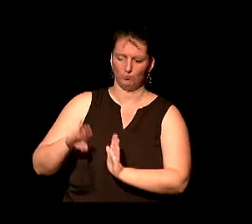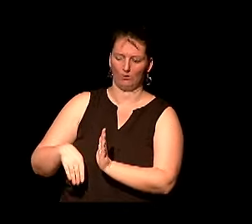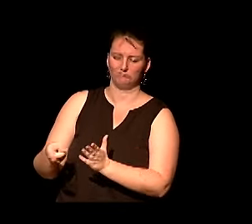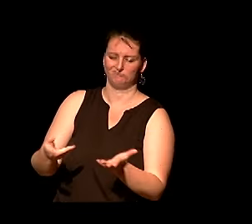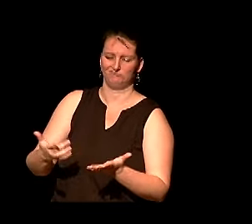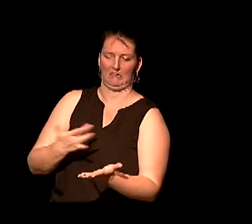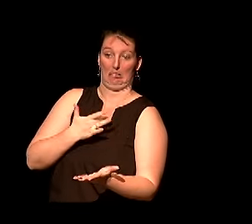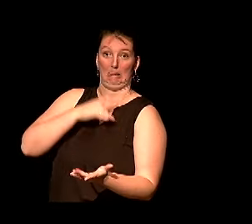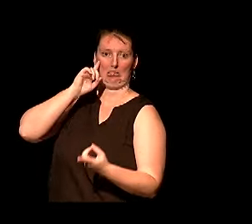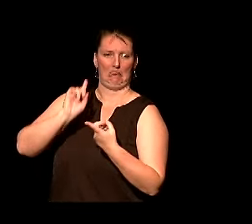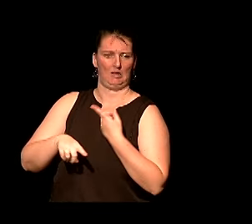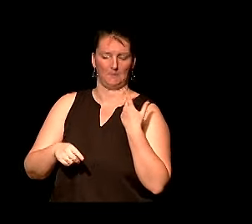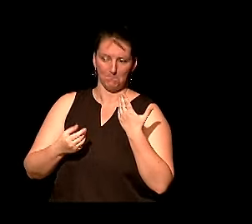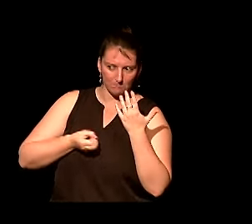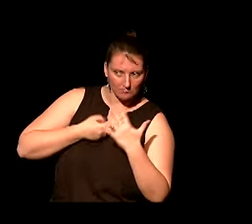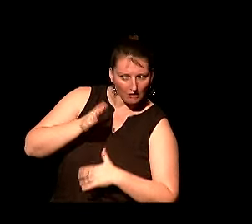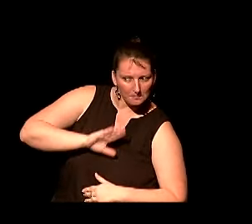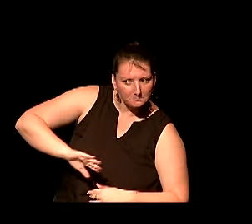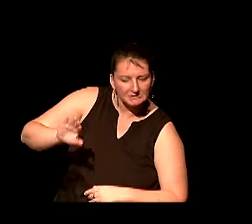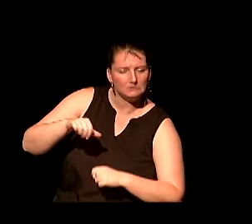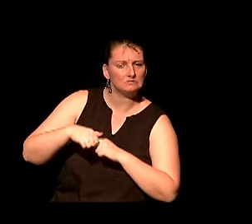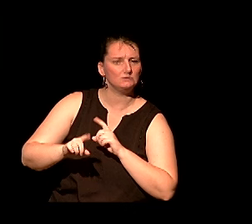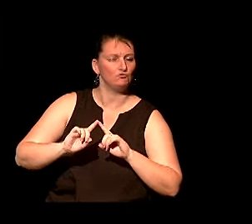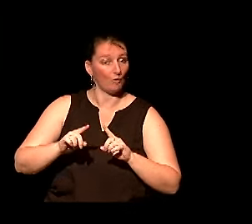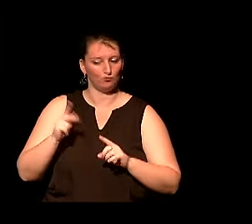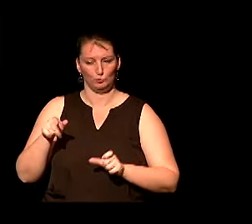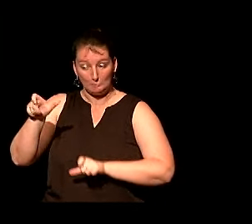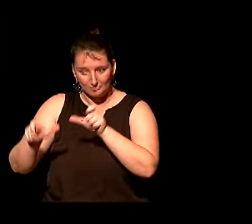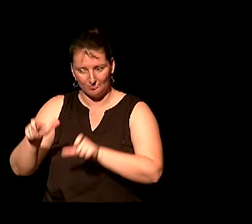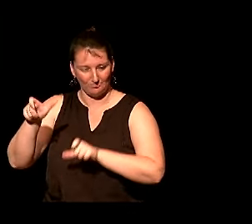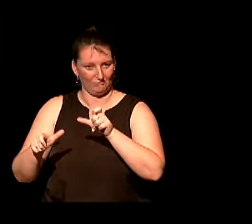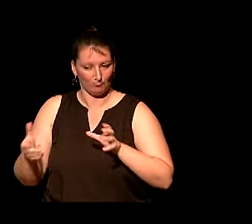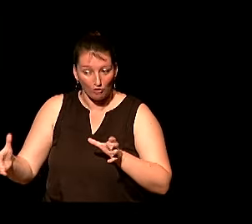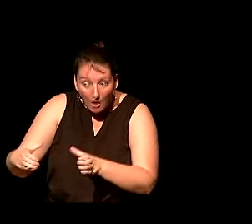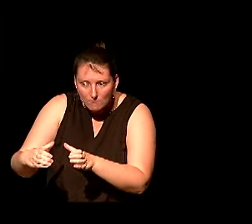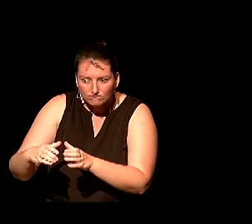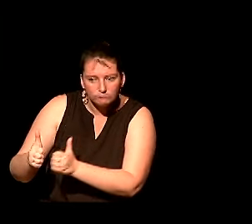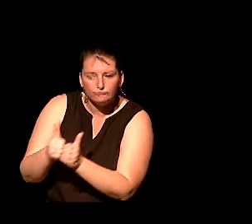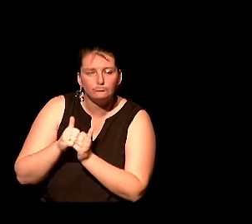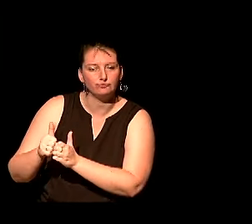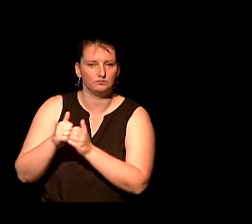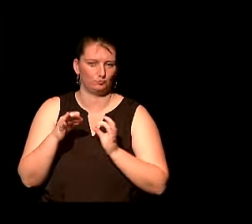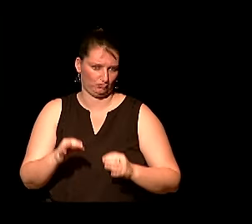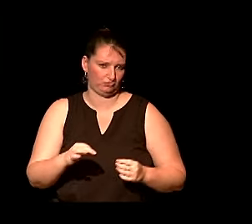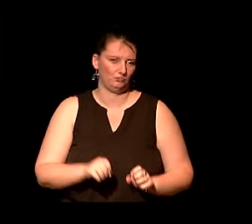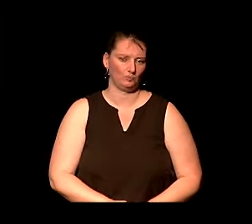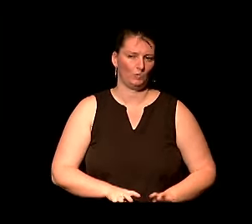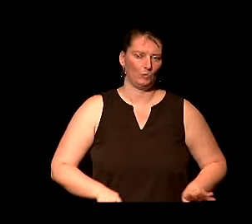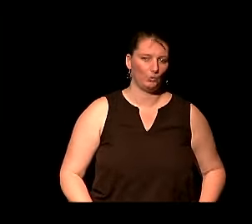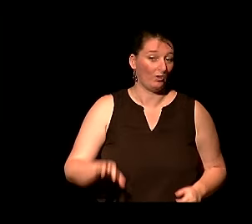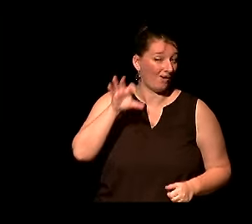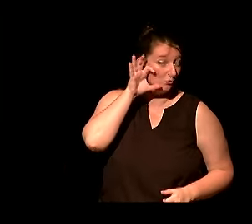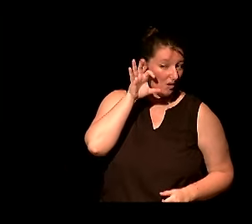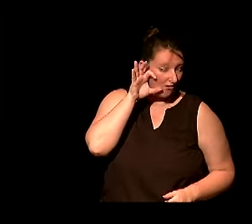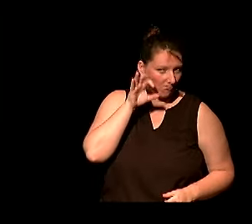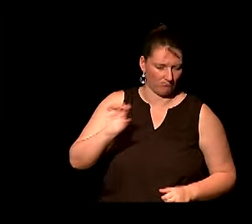artistes individuels, un agrégat d'artistes individuels, dont Degas et Renoir sont les figures de proue, et où Monet, finalement,